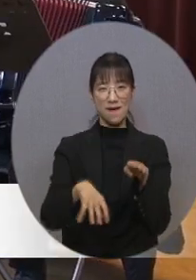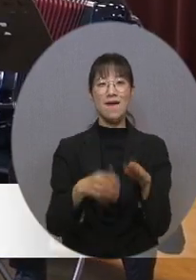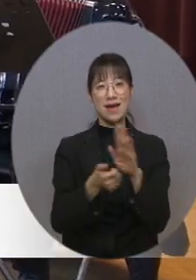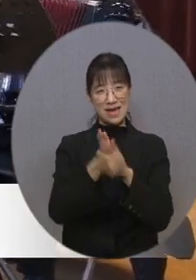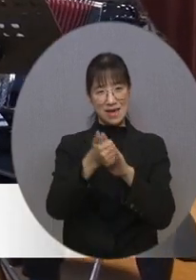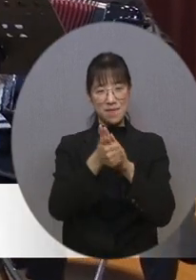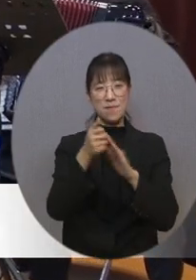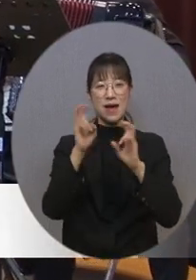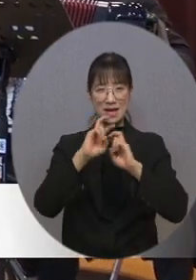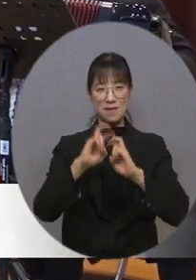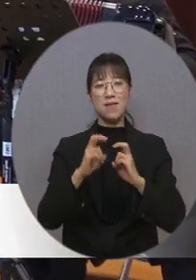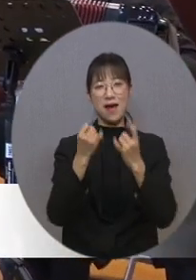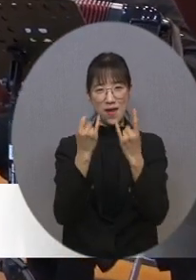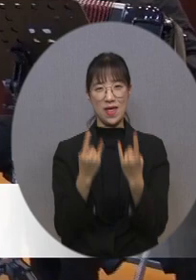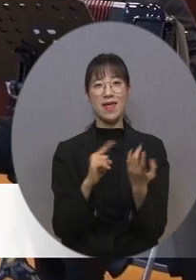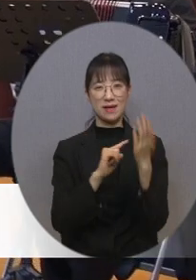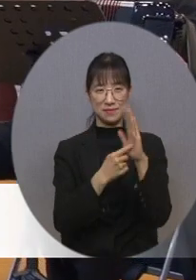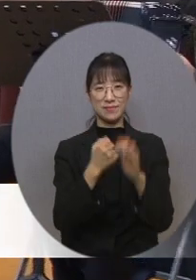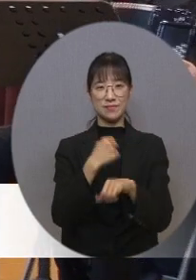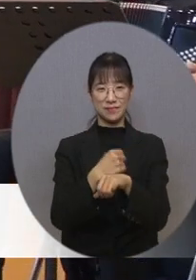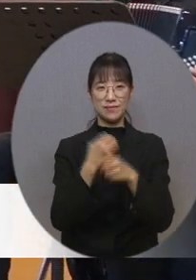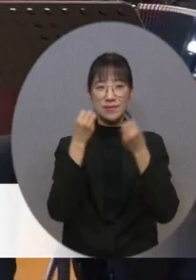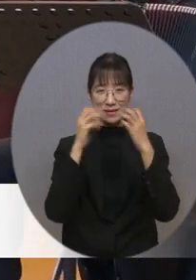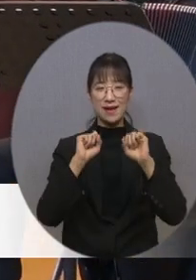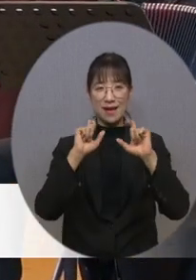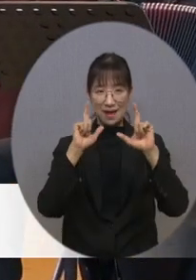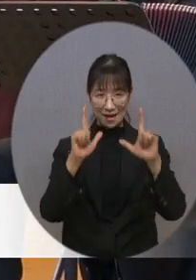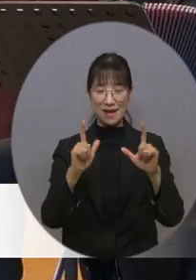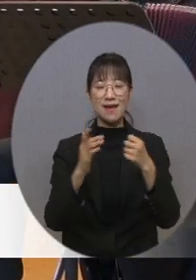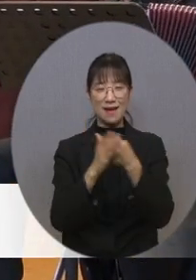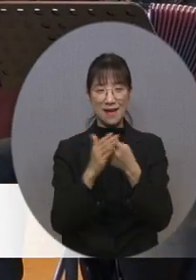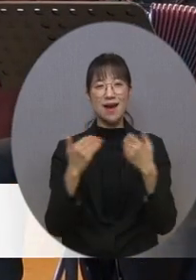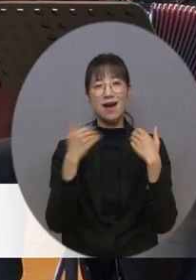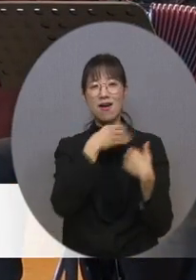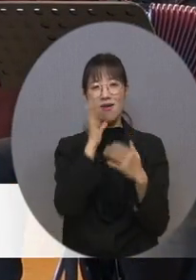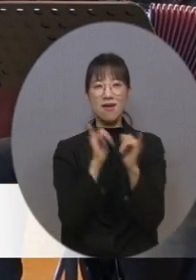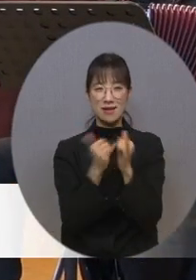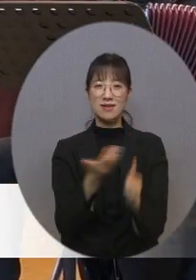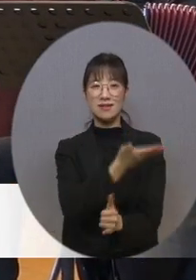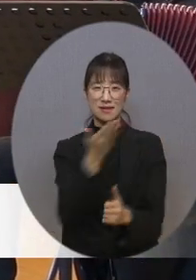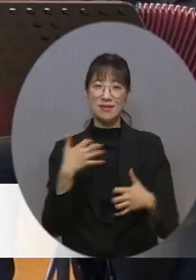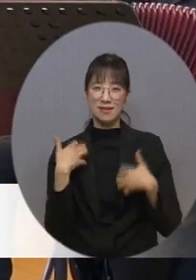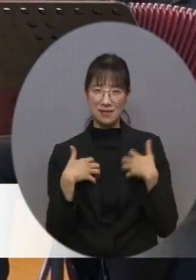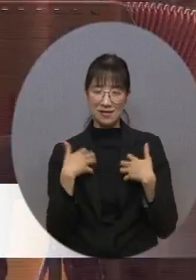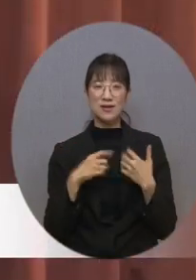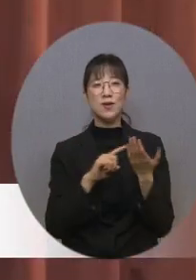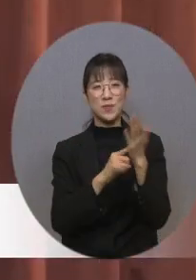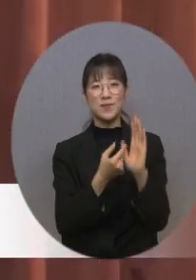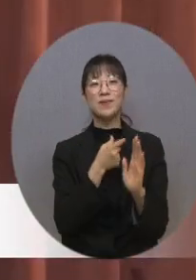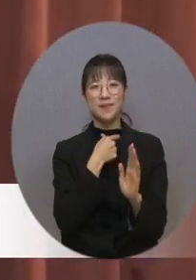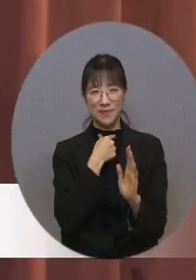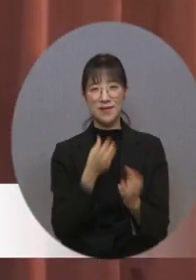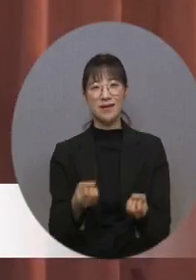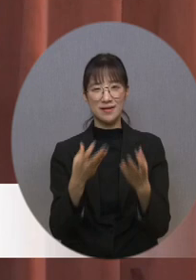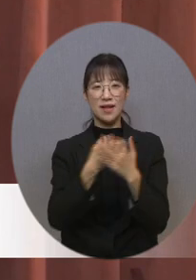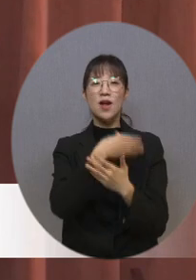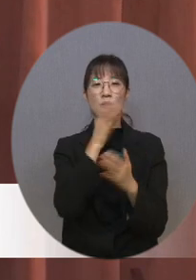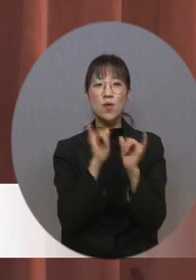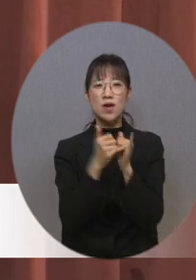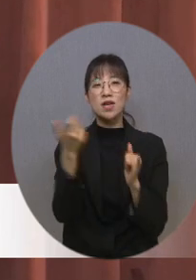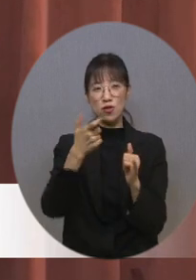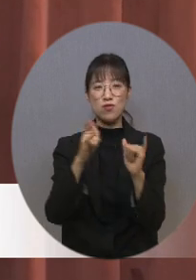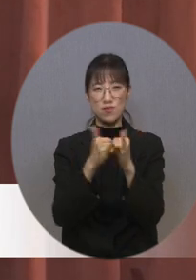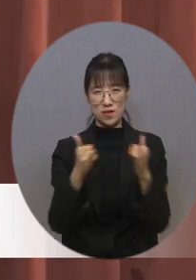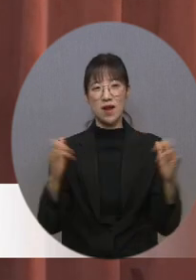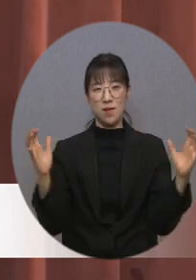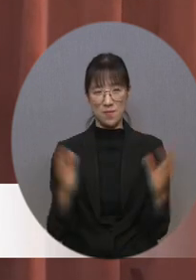개최하였습니다. 새로운 해를 맞이하여 어르신들에게 즐거움을 선사하고자 열린 행사인데요. 노인 60명이 모인